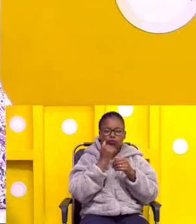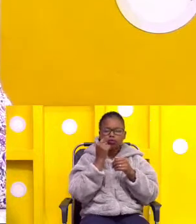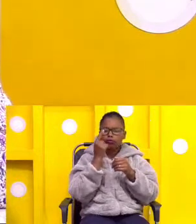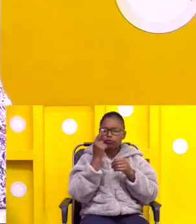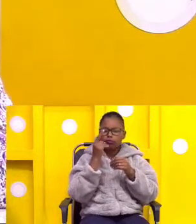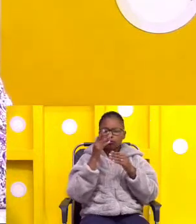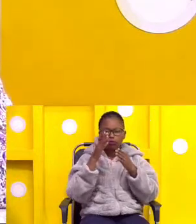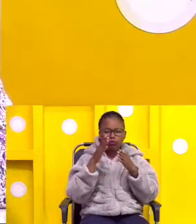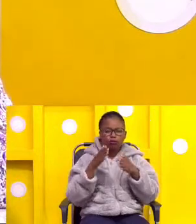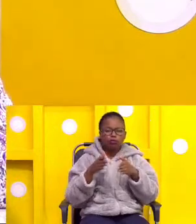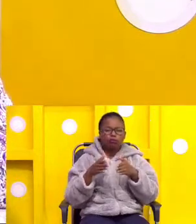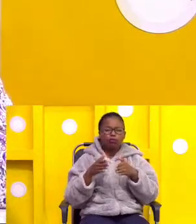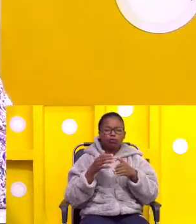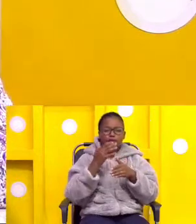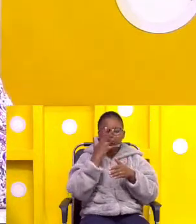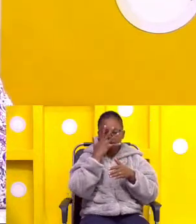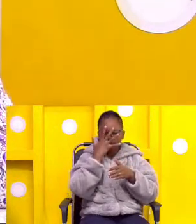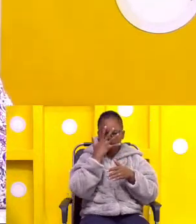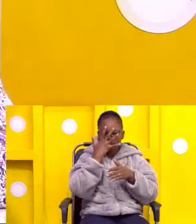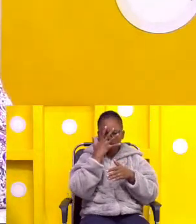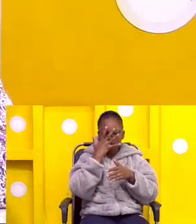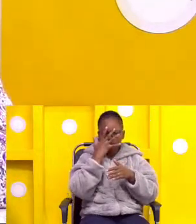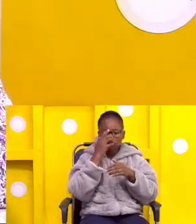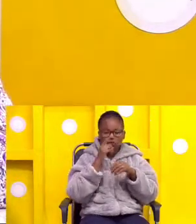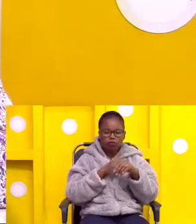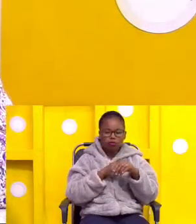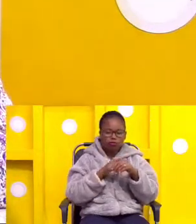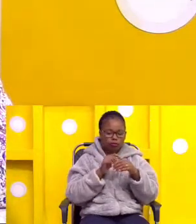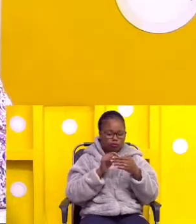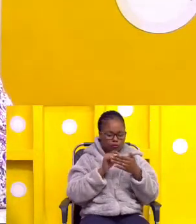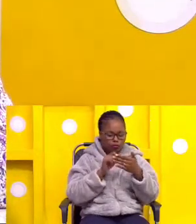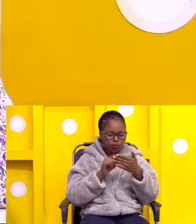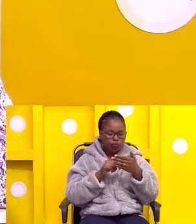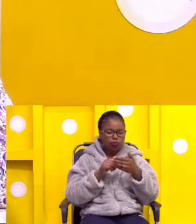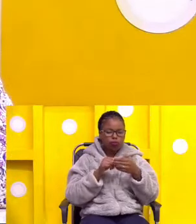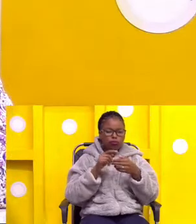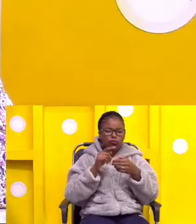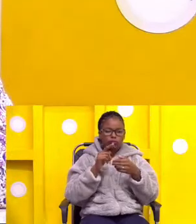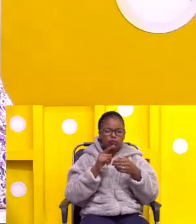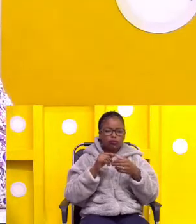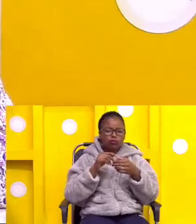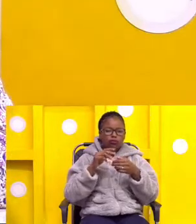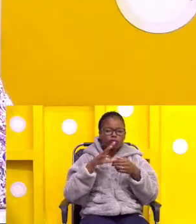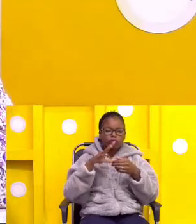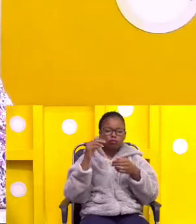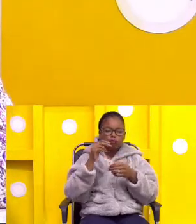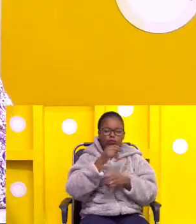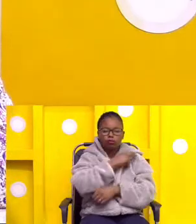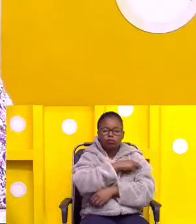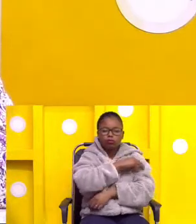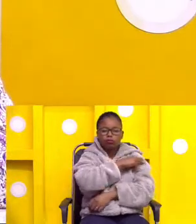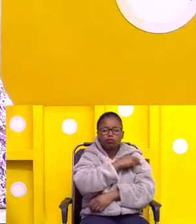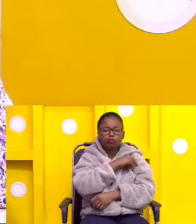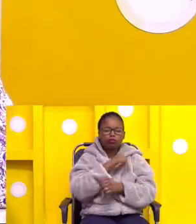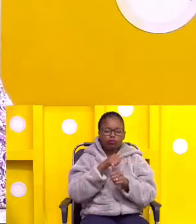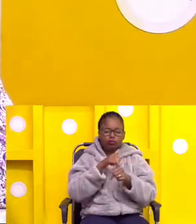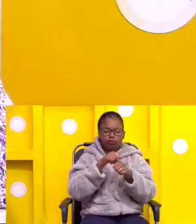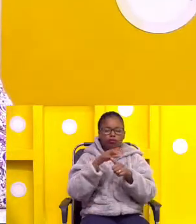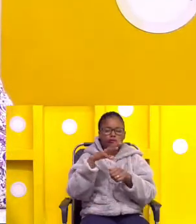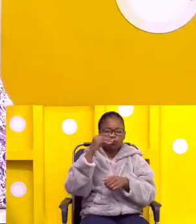didagu tosonora. Yekienda kufuji medico. Tu wakiugiri hili ya ginya gishagi. Mwana sifuye